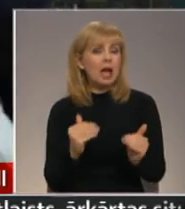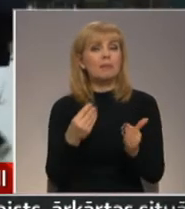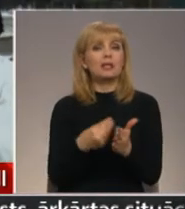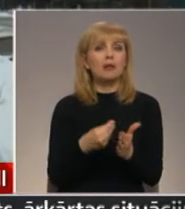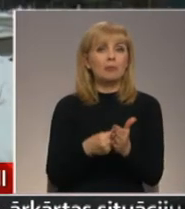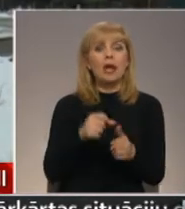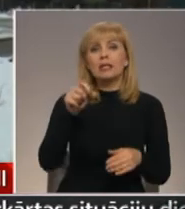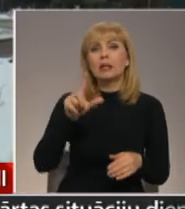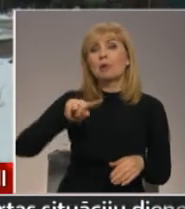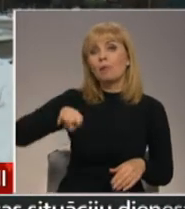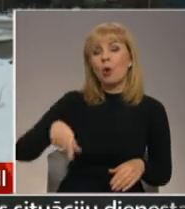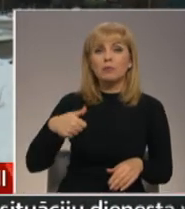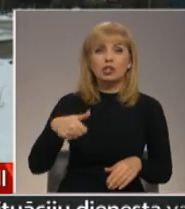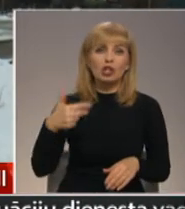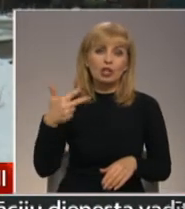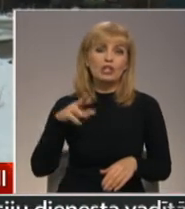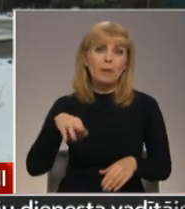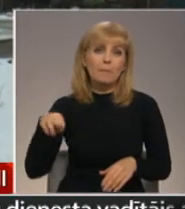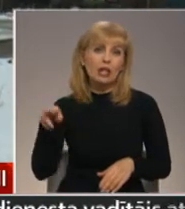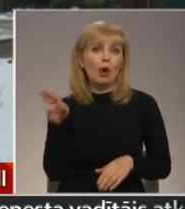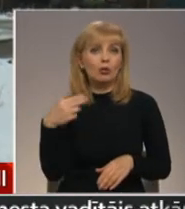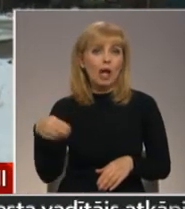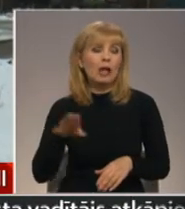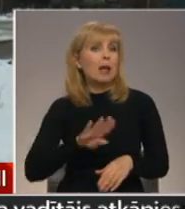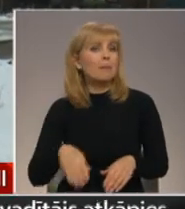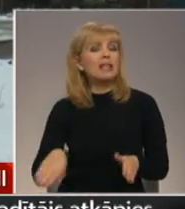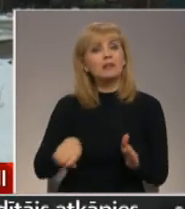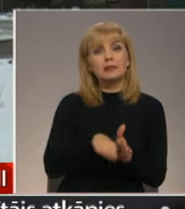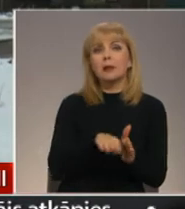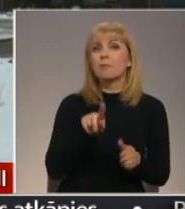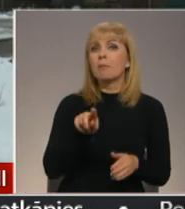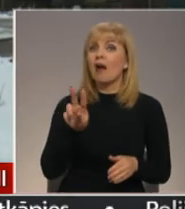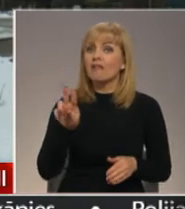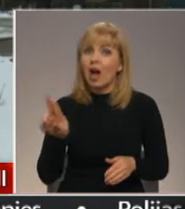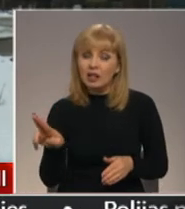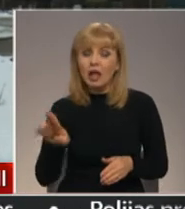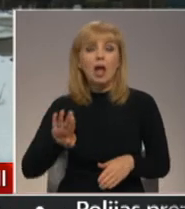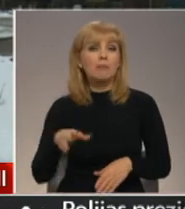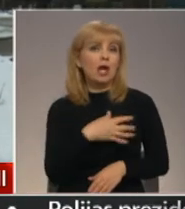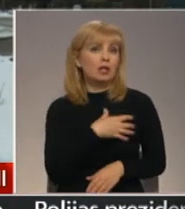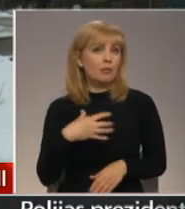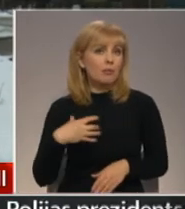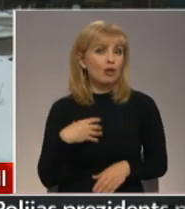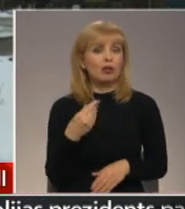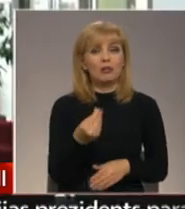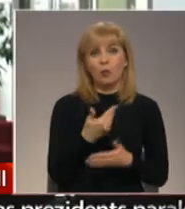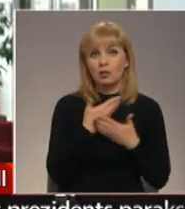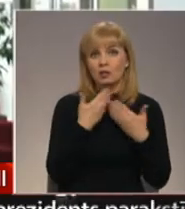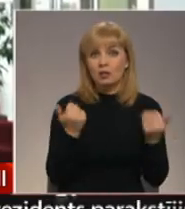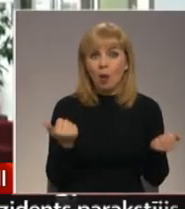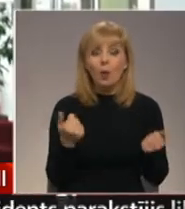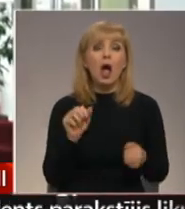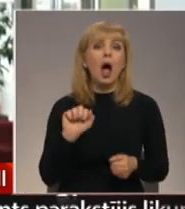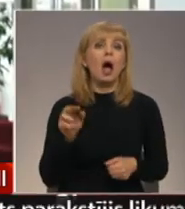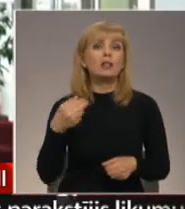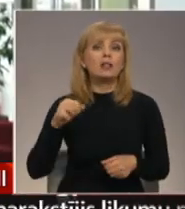bija 17,63 miljonu eiro bez pievienotās vērtības nodokļa, bet pašvaldībai šādas naudas nesot. Ādaža